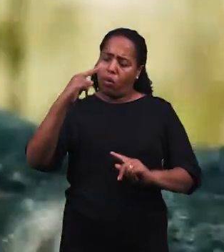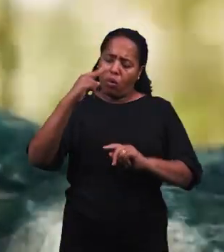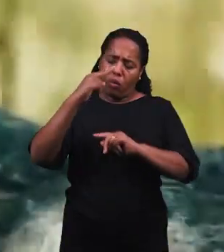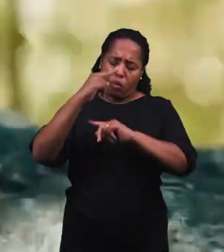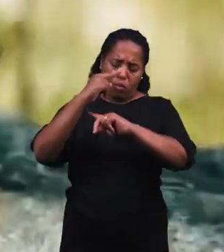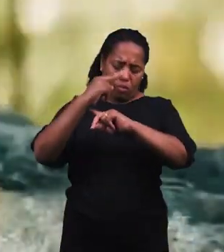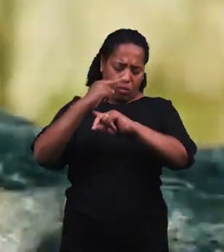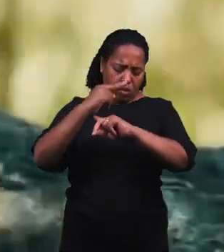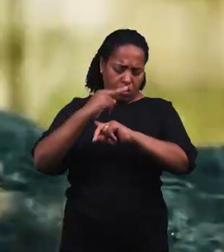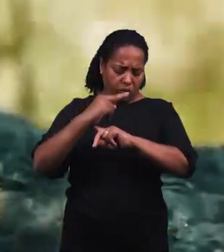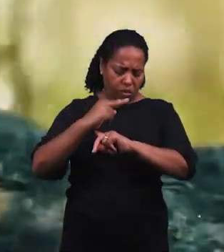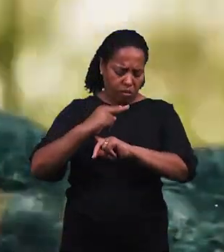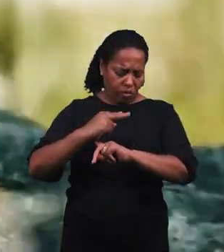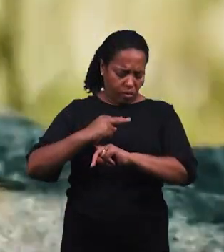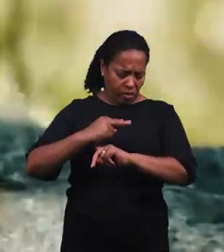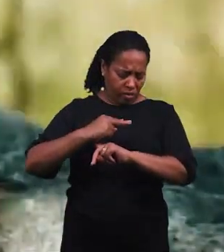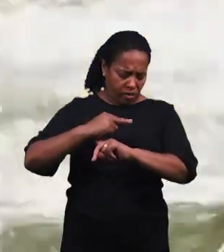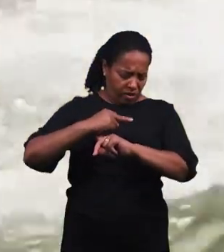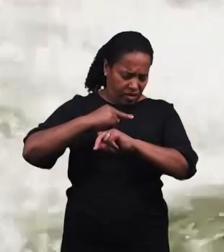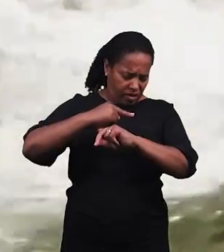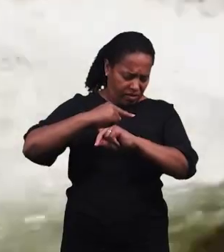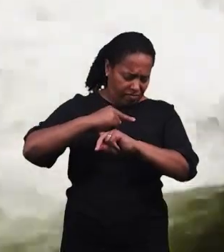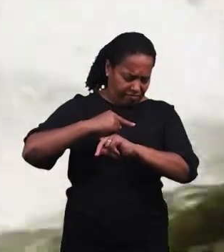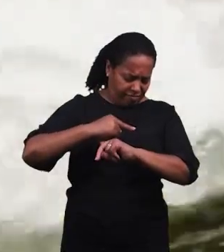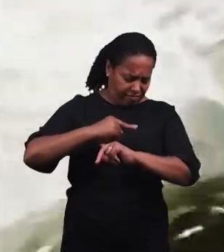Исследуй сердце мое.